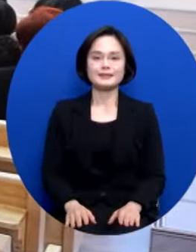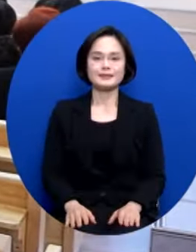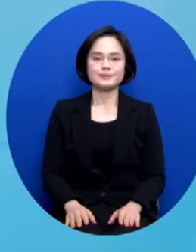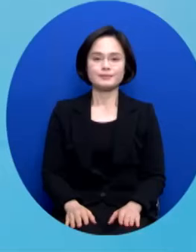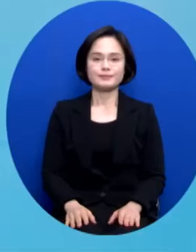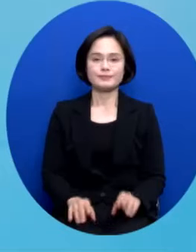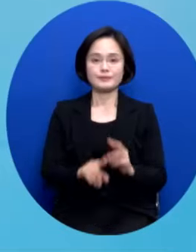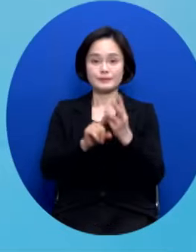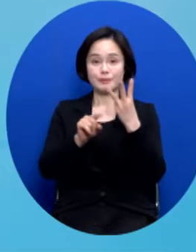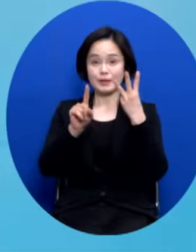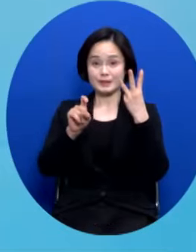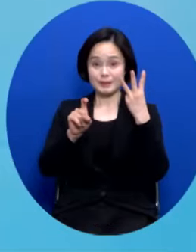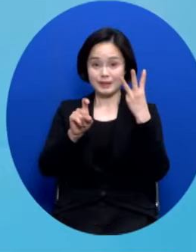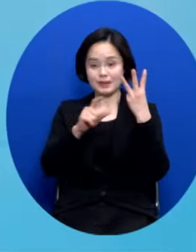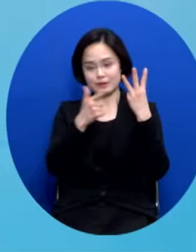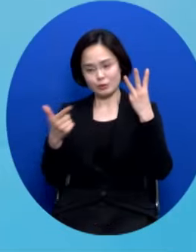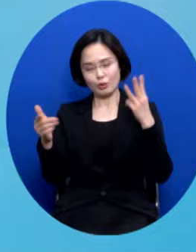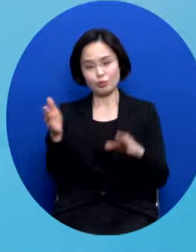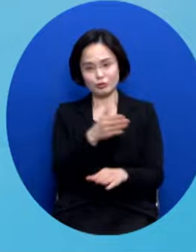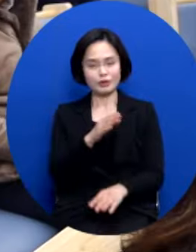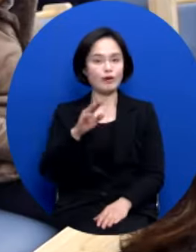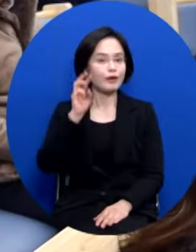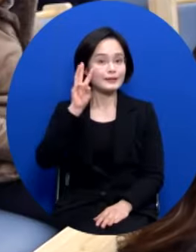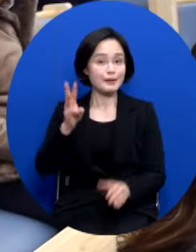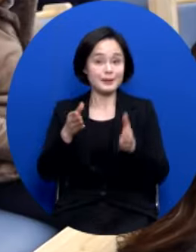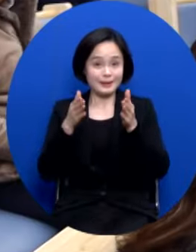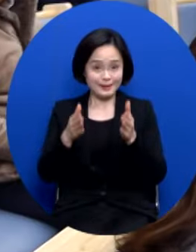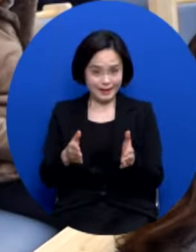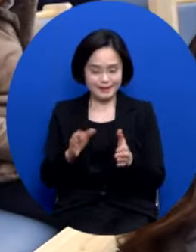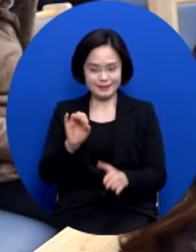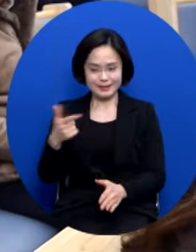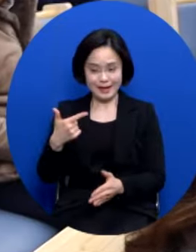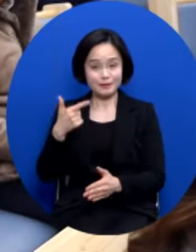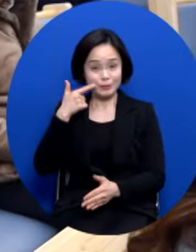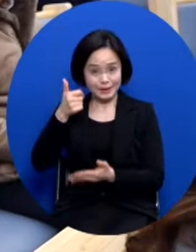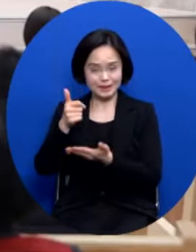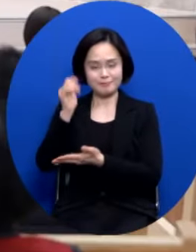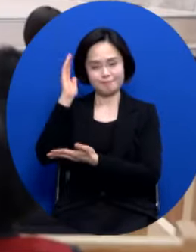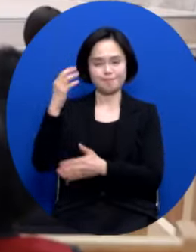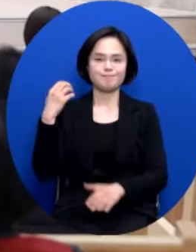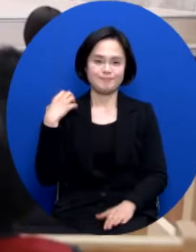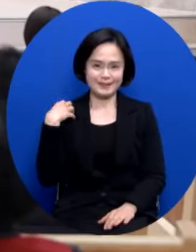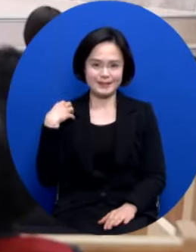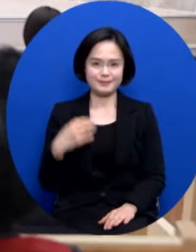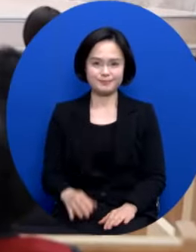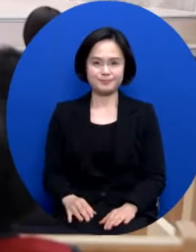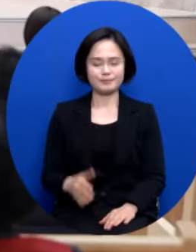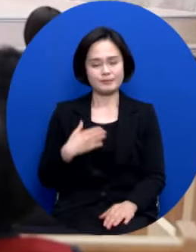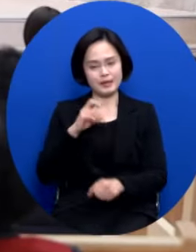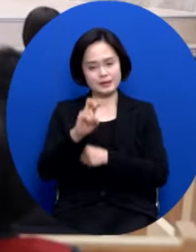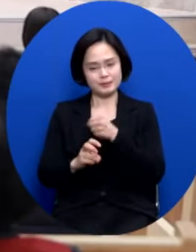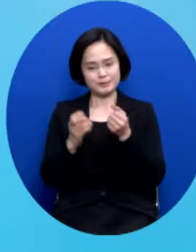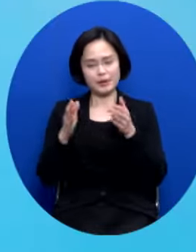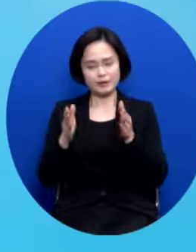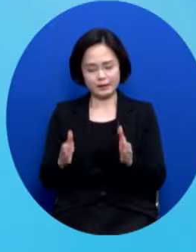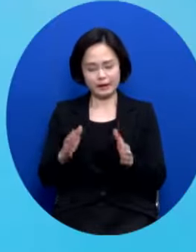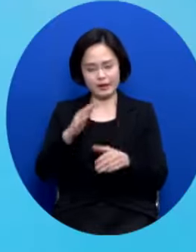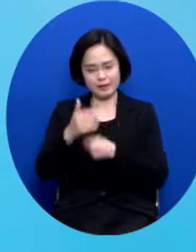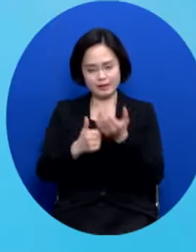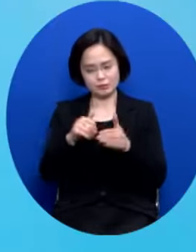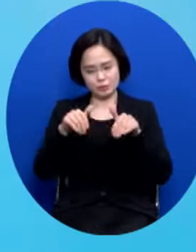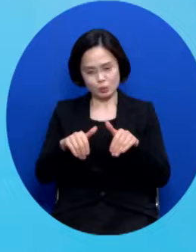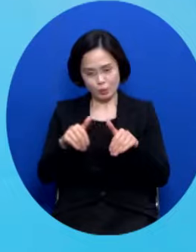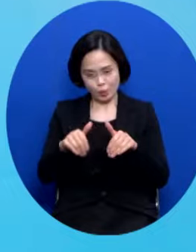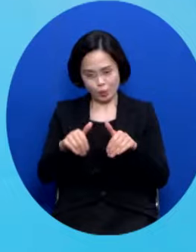11일 저녁부터 사흘 동안 성회에서 말씀을 전한 안호성 목사는 20년의 목회 가운데 다윗의 인생을 통해